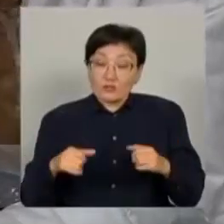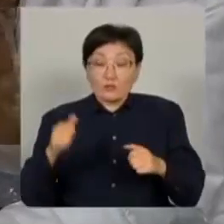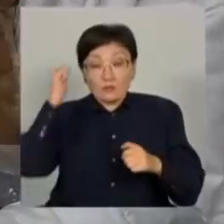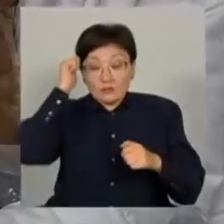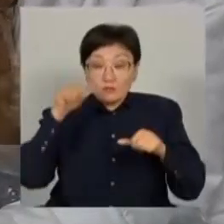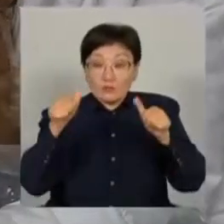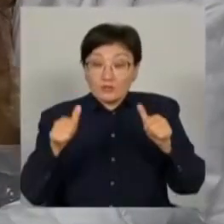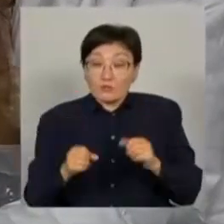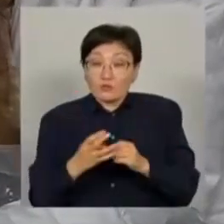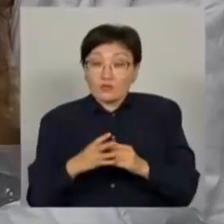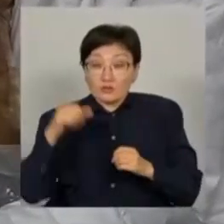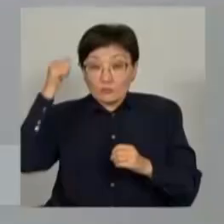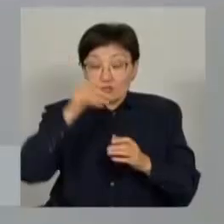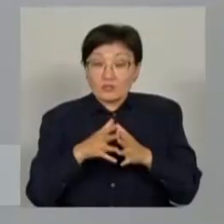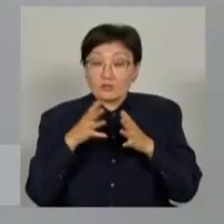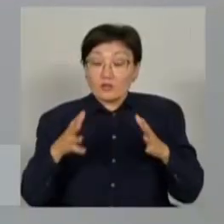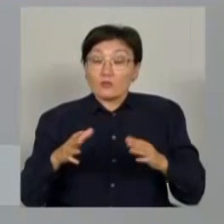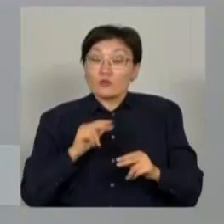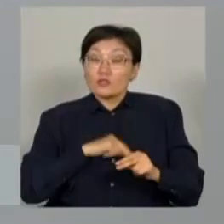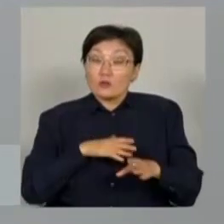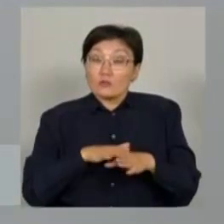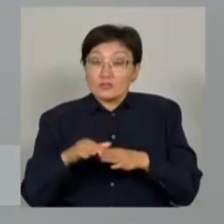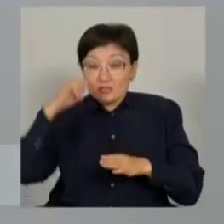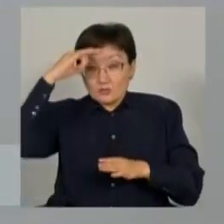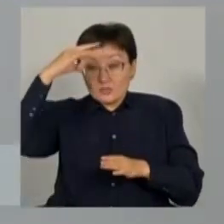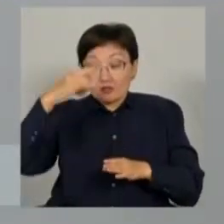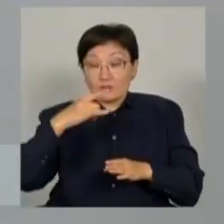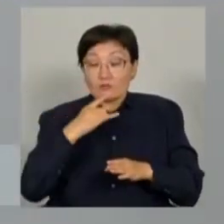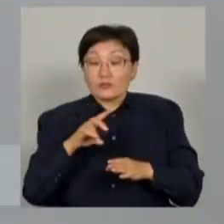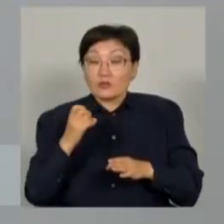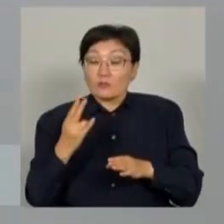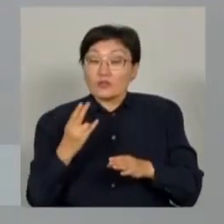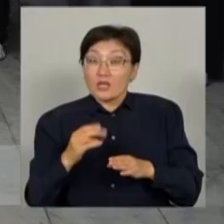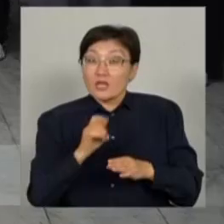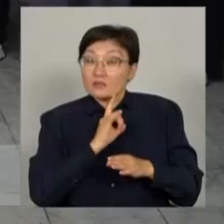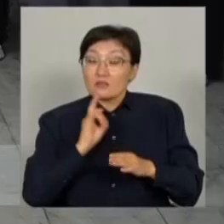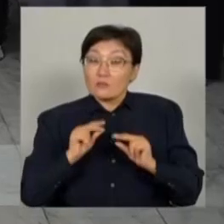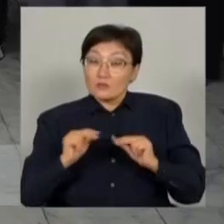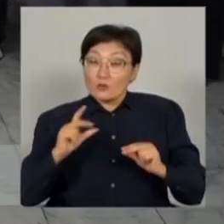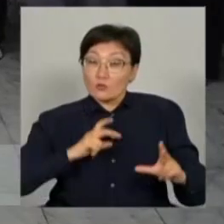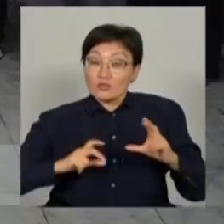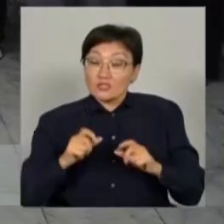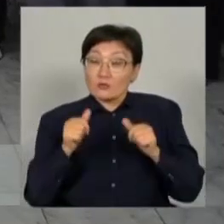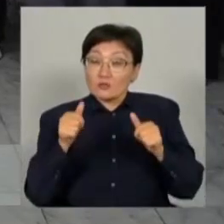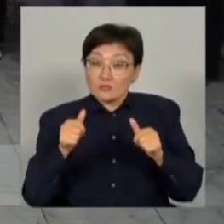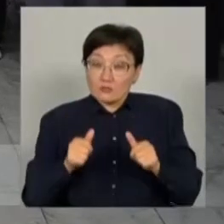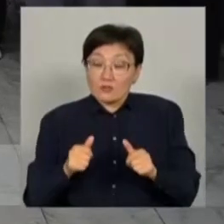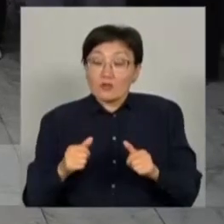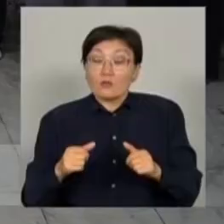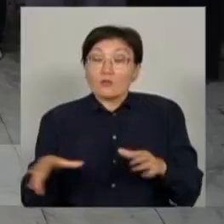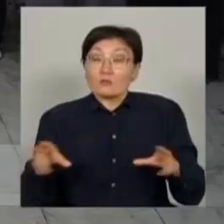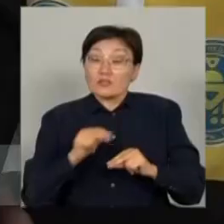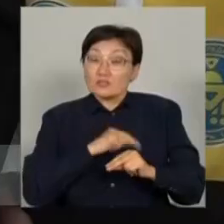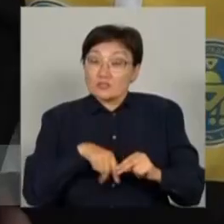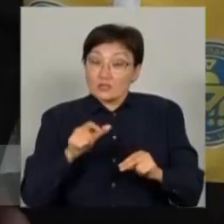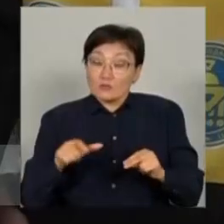тақта өзі 14 жылдан астам ректорлық қызмет атқарған Қазақ ұлттық қыздар педагогикалық университетіне қойылды. Салтанатты шараға өзімен қызметтес